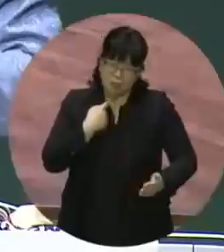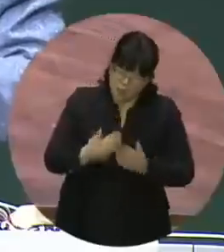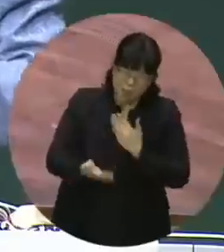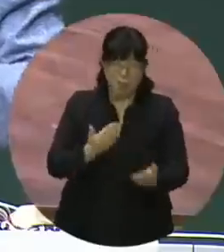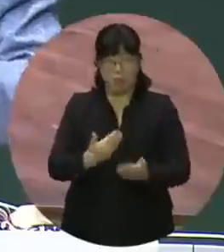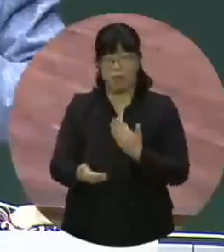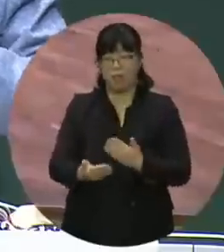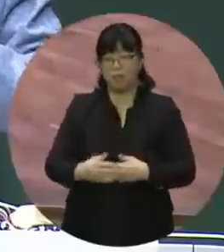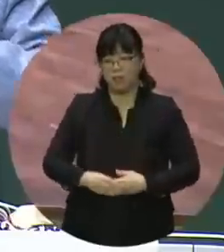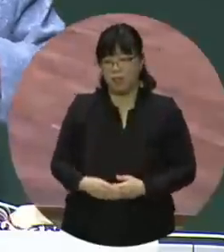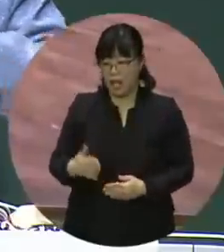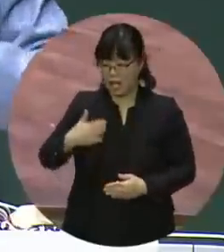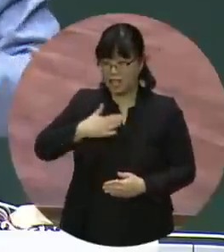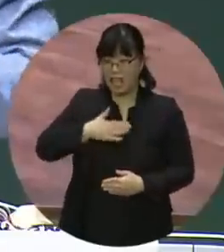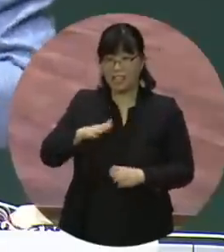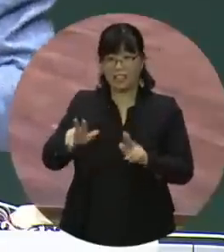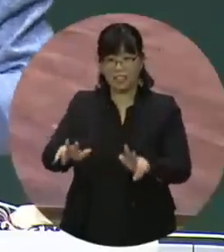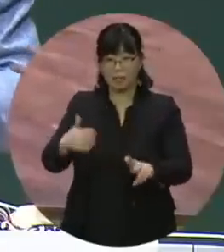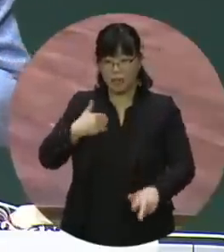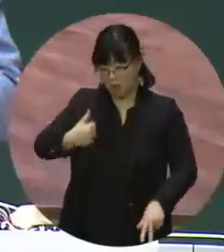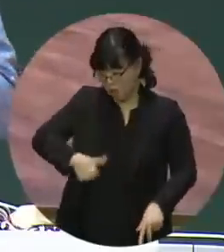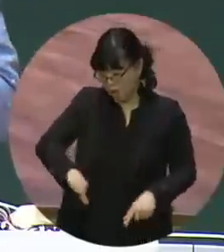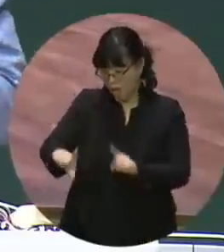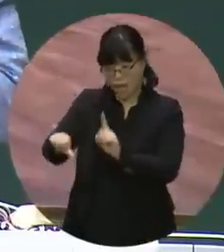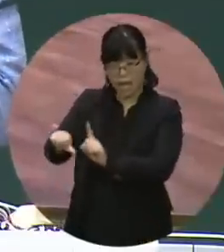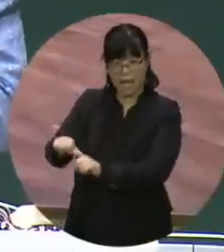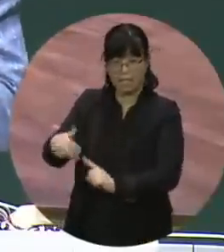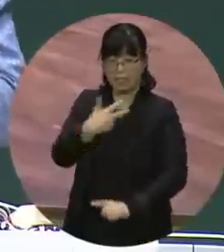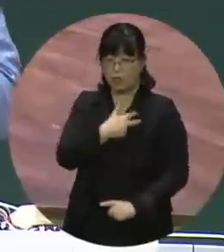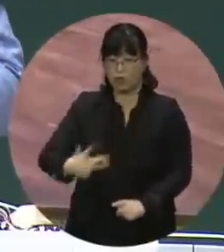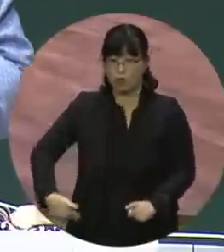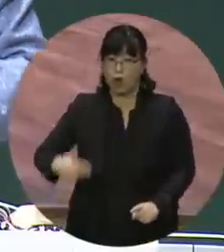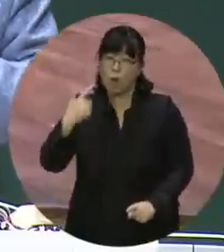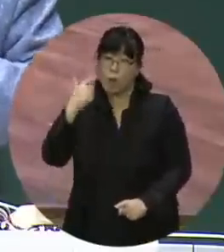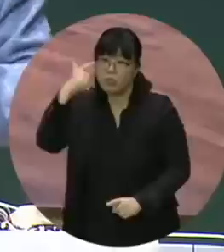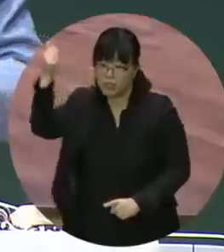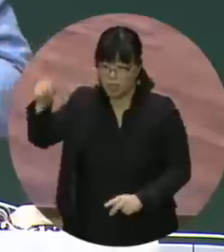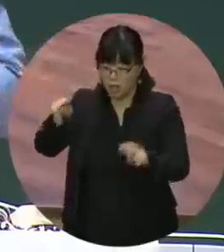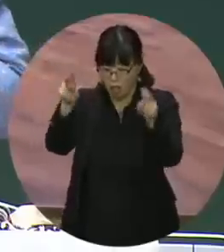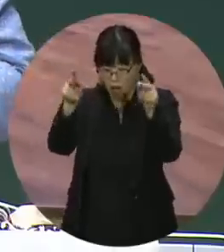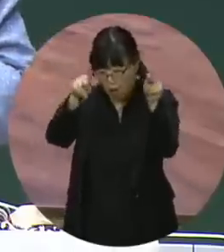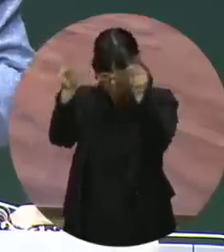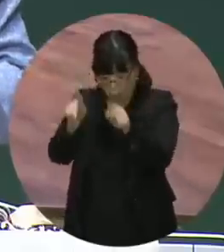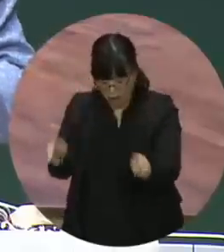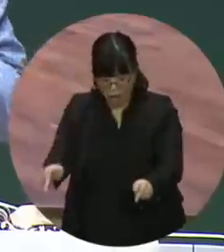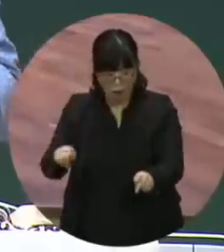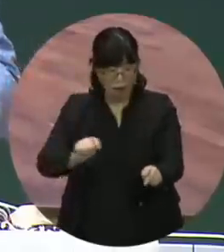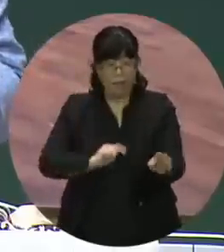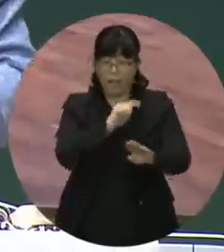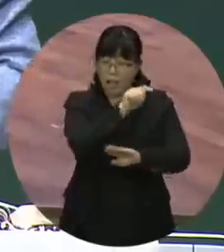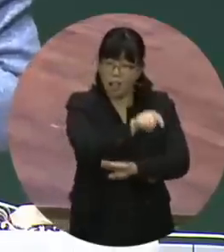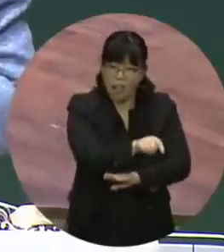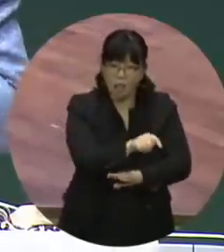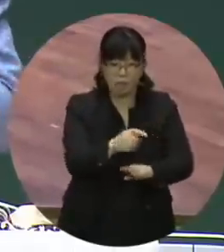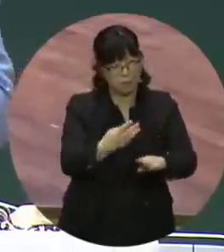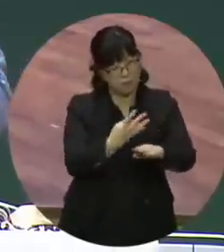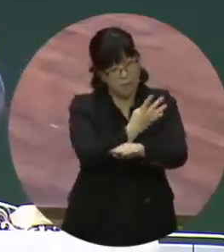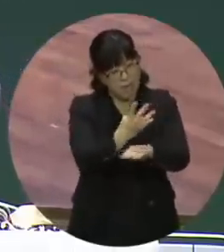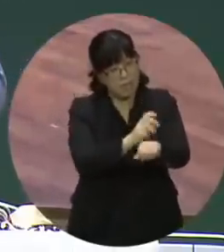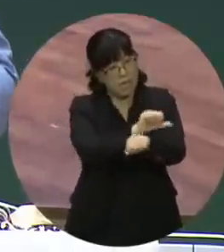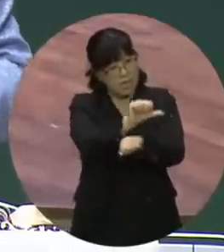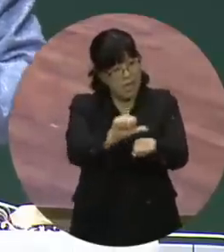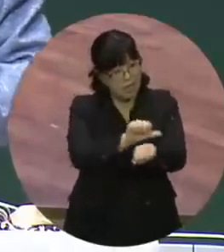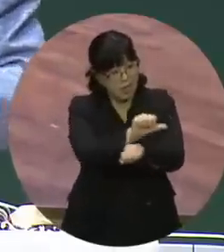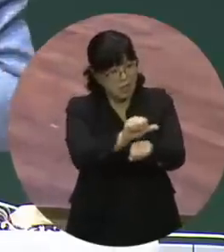막 그 목사님들 그 농민들 태워 가지고 막 크 막 이 발라완이 얼마나 큰지만 4시간, 5시간 막